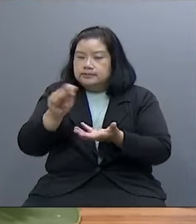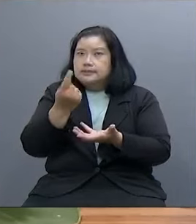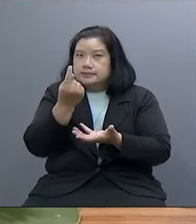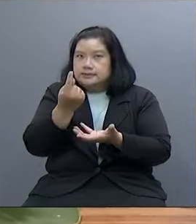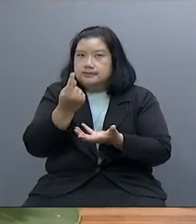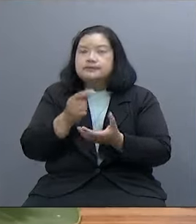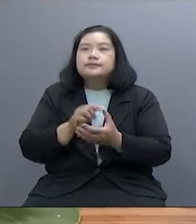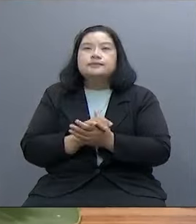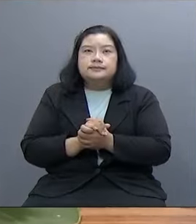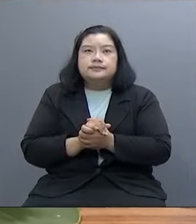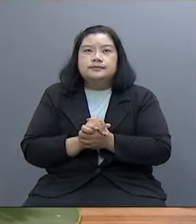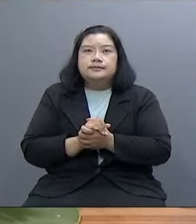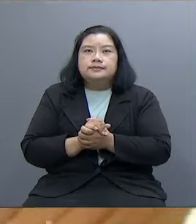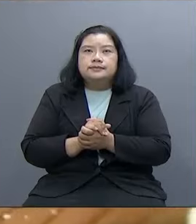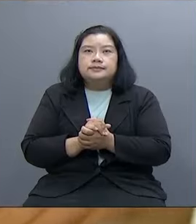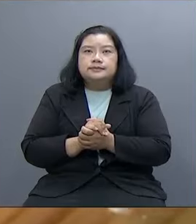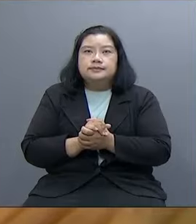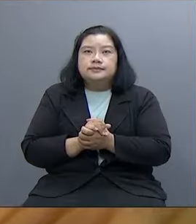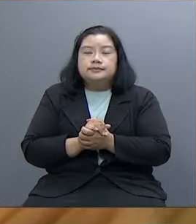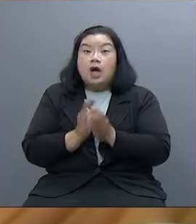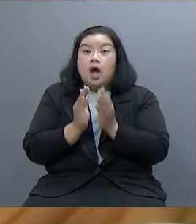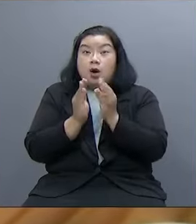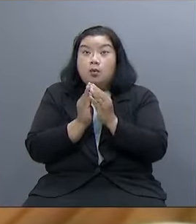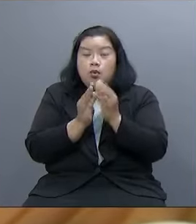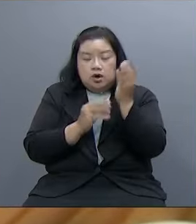รากบัว2ช้อนโต๊ะค่ะ